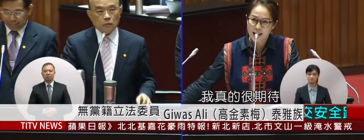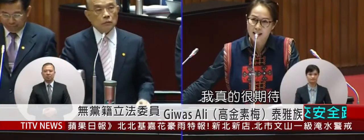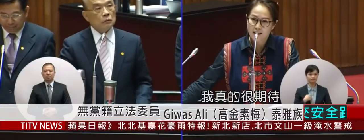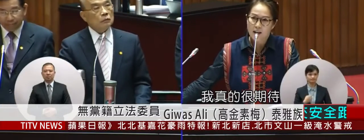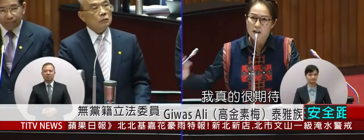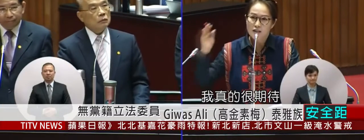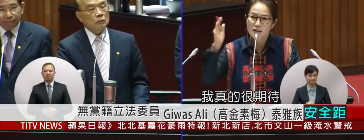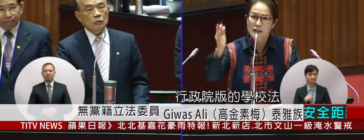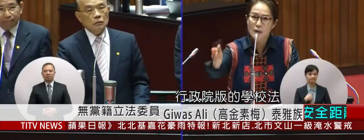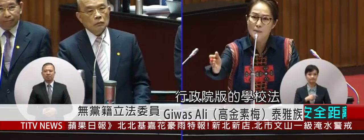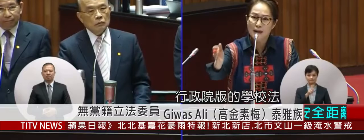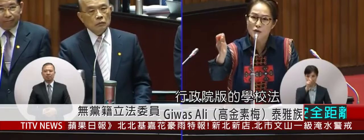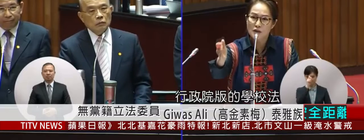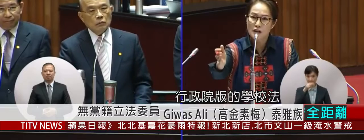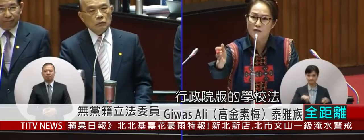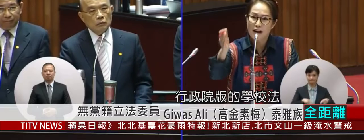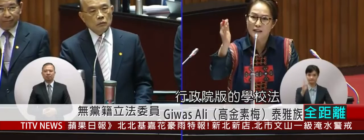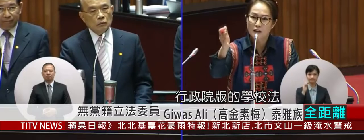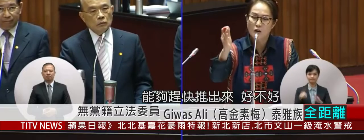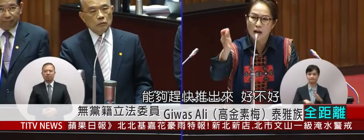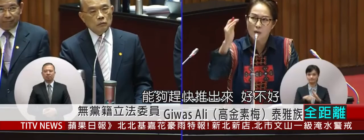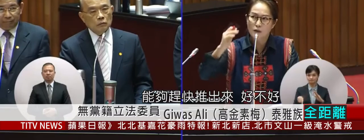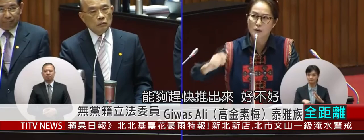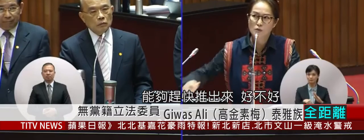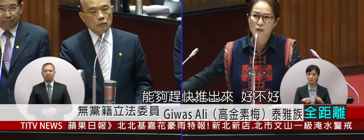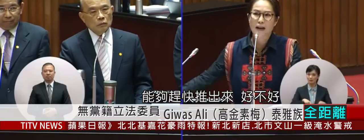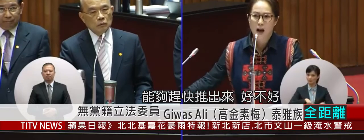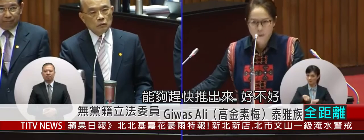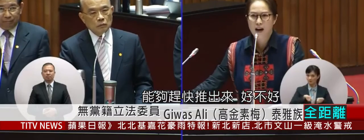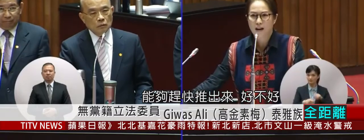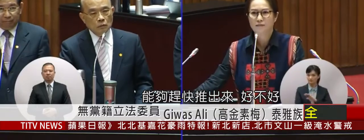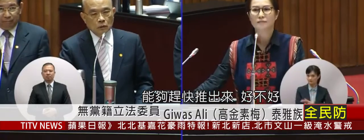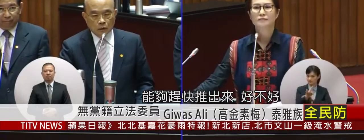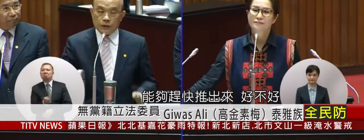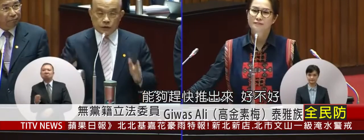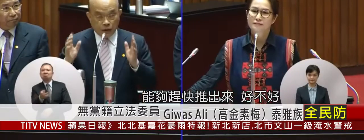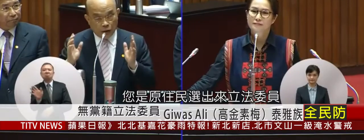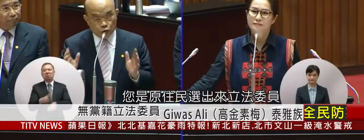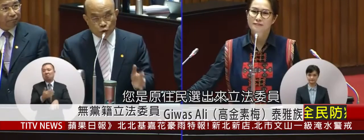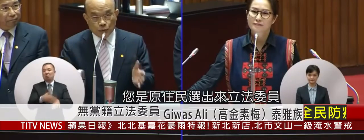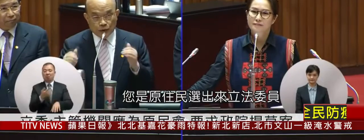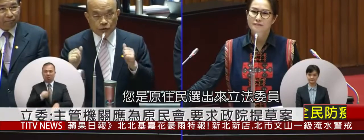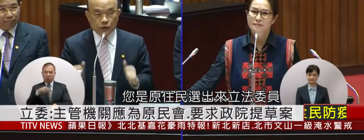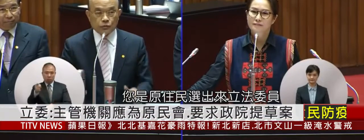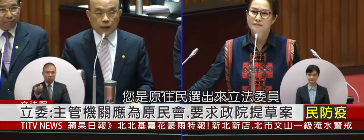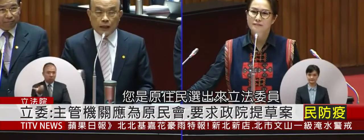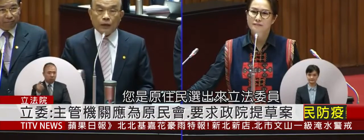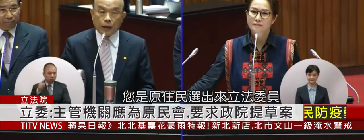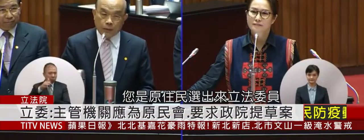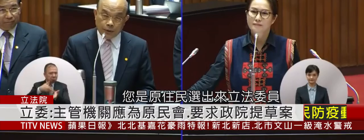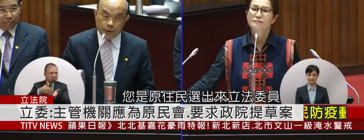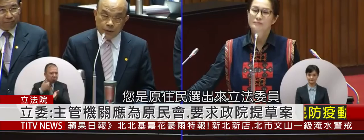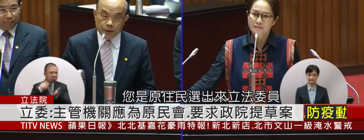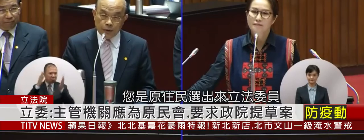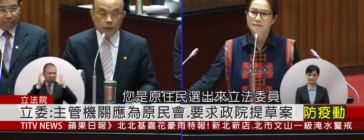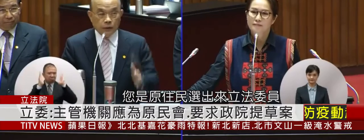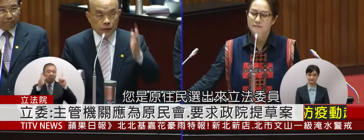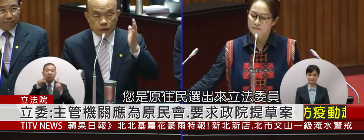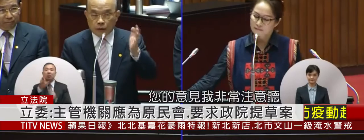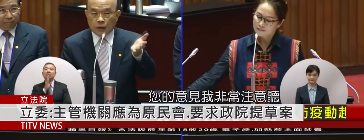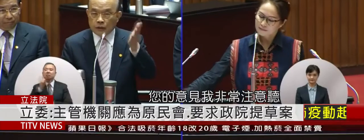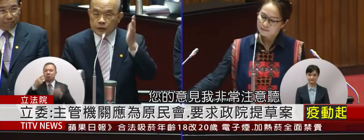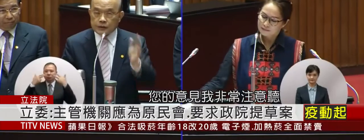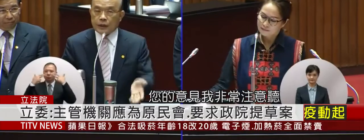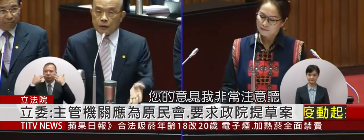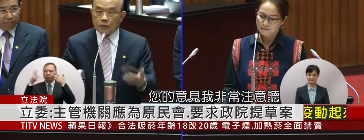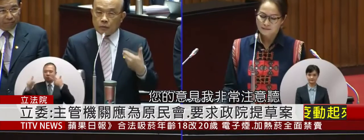的很期待行政院版的学校法能够赶快推出来，好不好？ 你是原住民选出来立法委员，